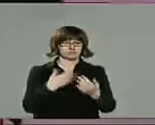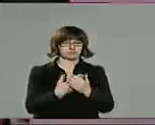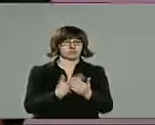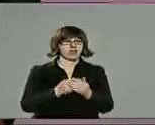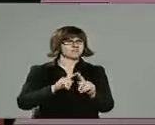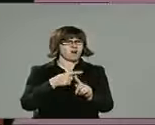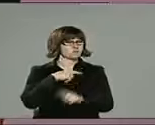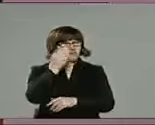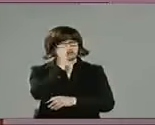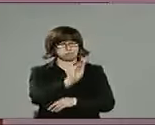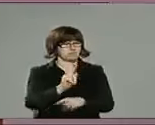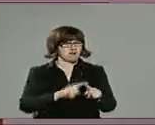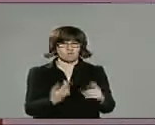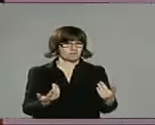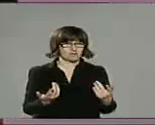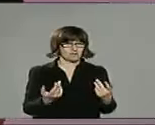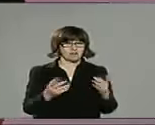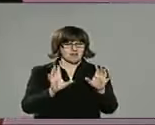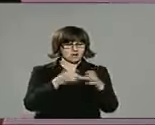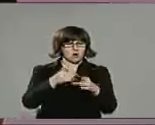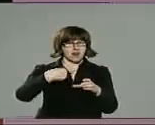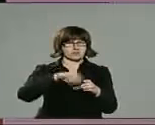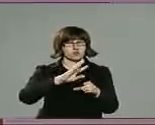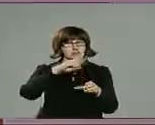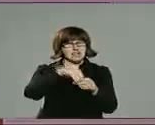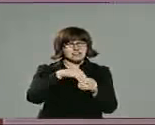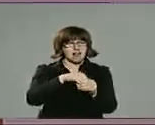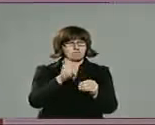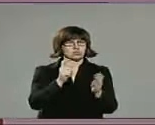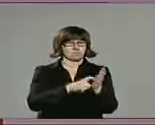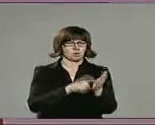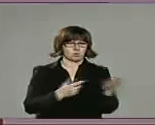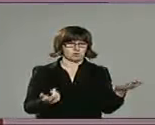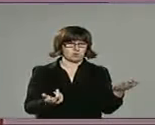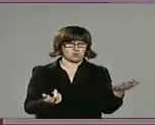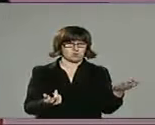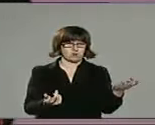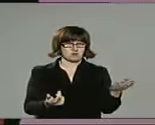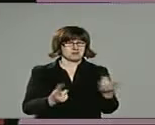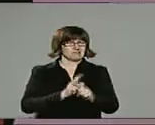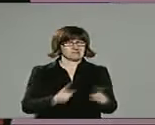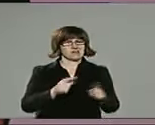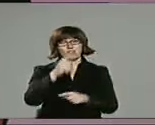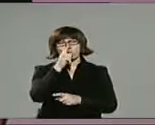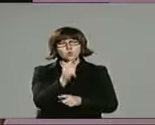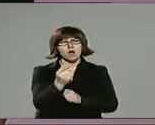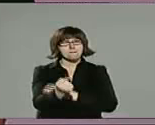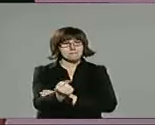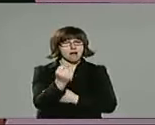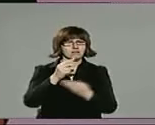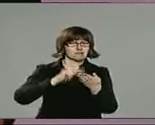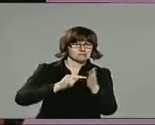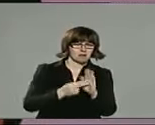Warum sage ich das? Weil man Koalitionen mit Inhalten begründen muss und nicht mit bloßer